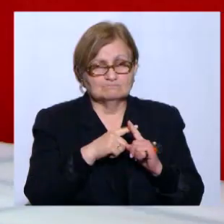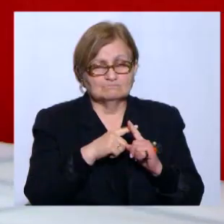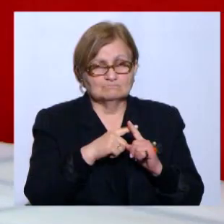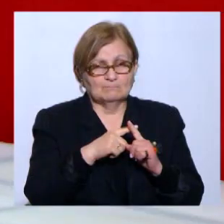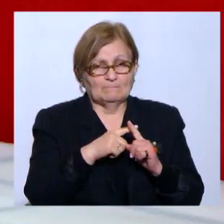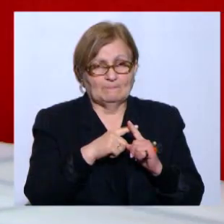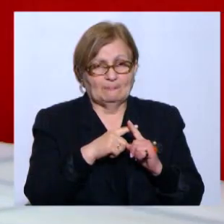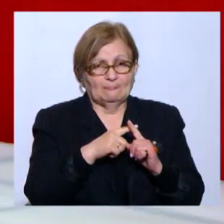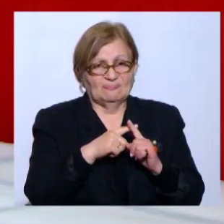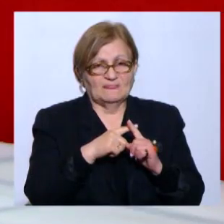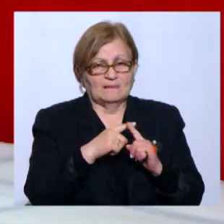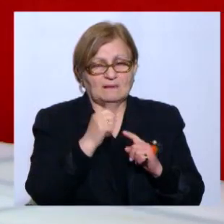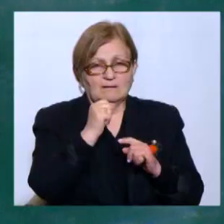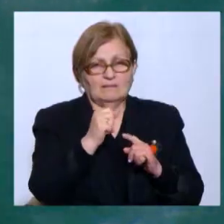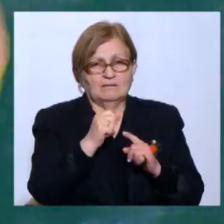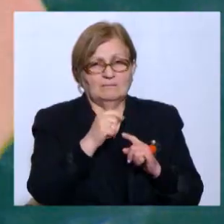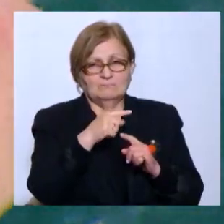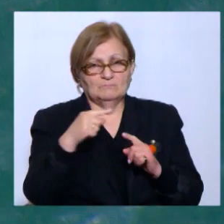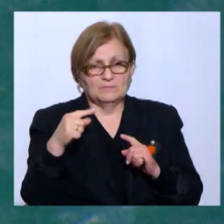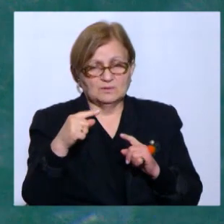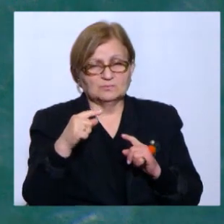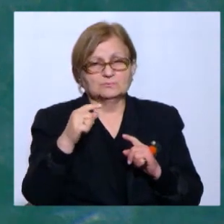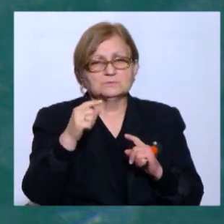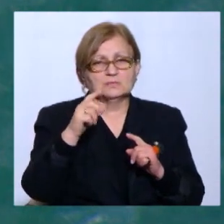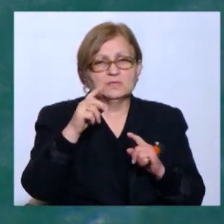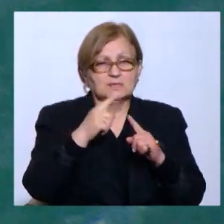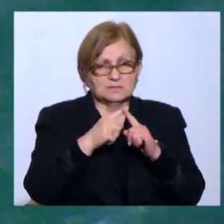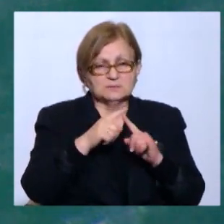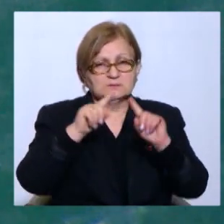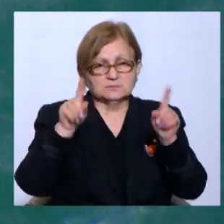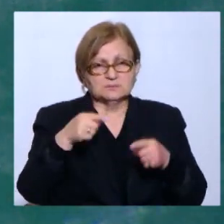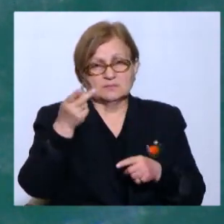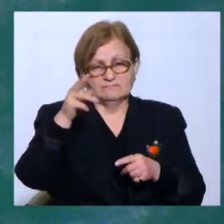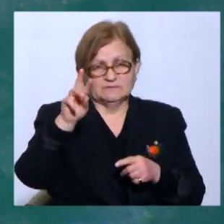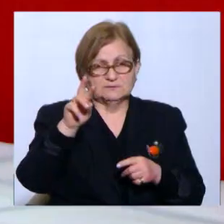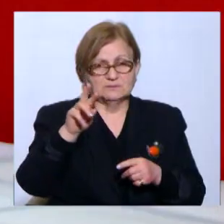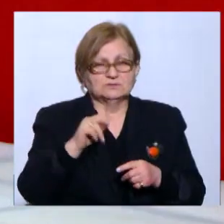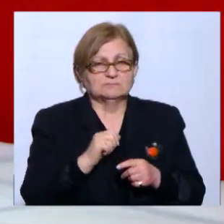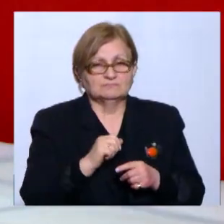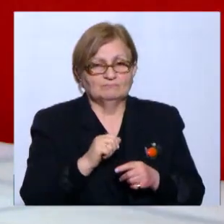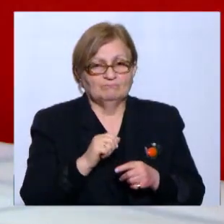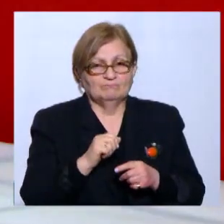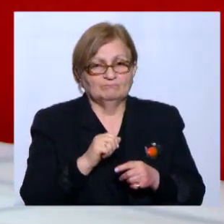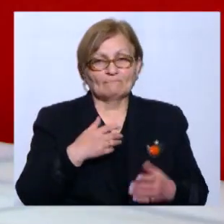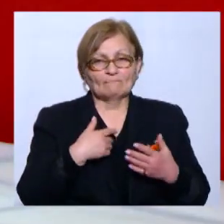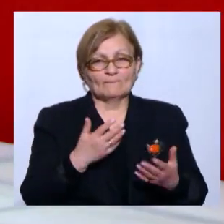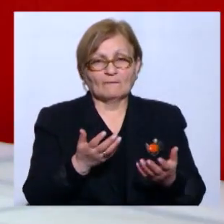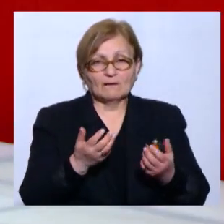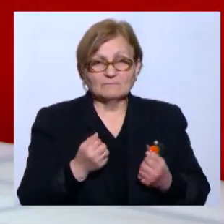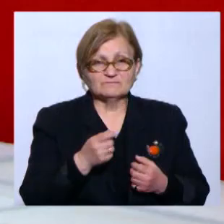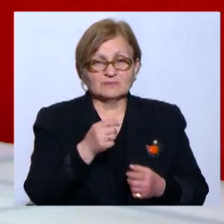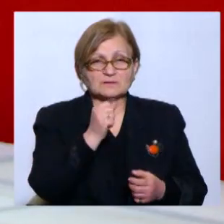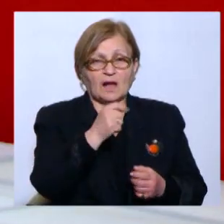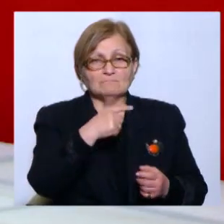da uprostorit a minus x კვადრატი, რამე თუ ეს მონაკვეთი არის a - x მეორე კათეტი. ჩავწეროთ ეს პითაგორის თეორემა,